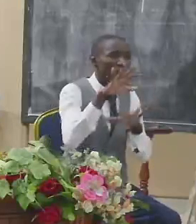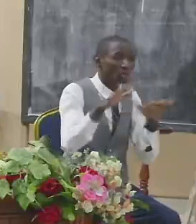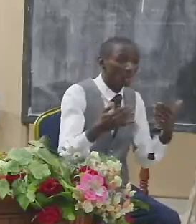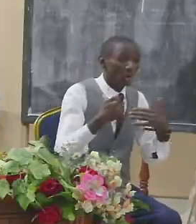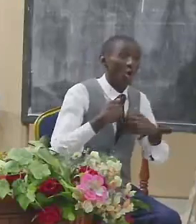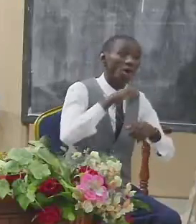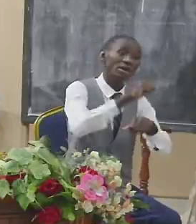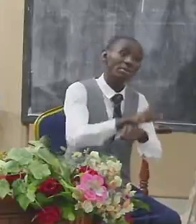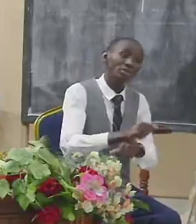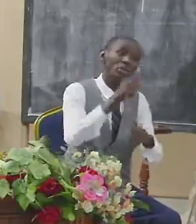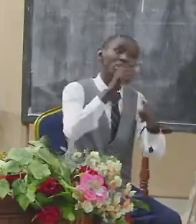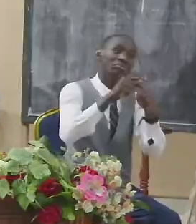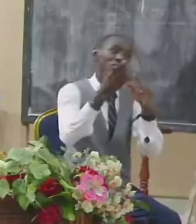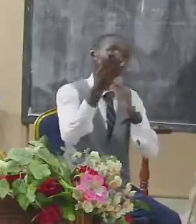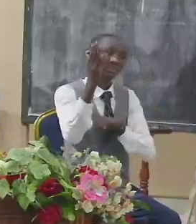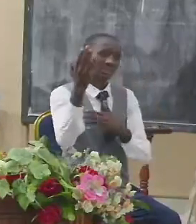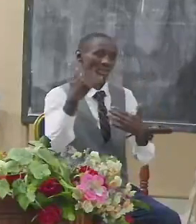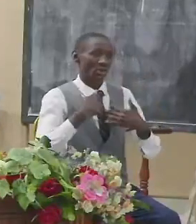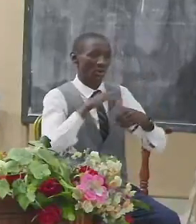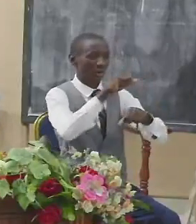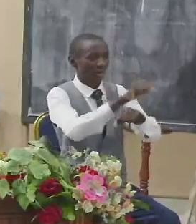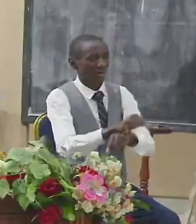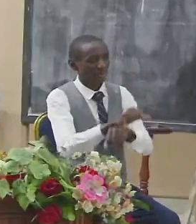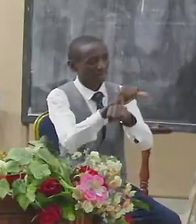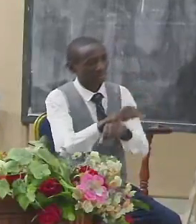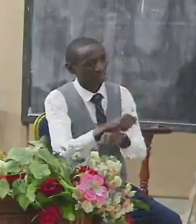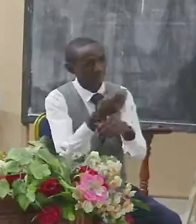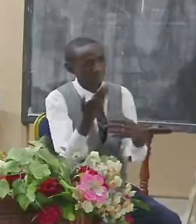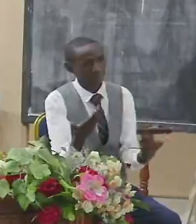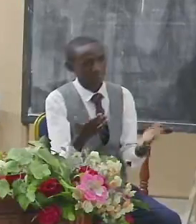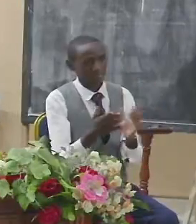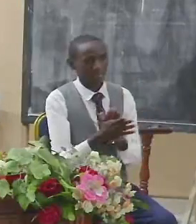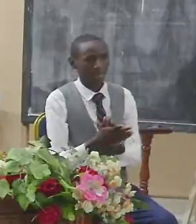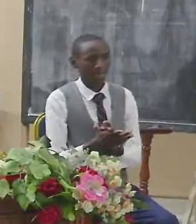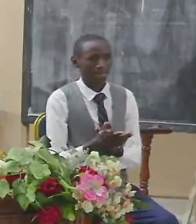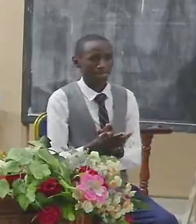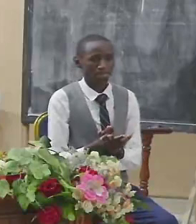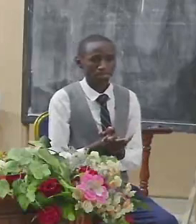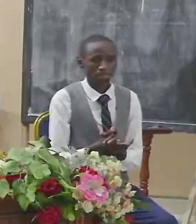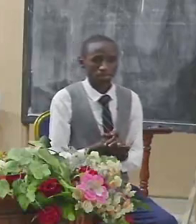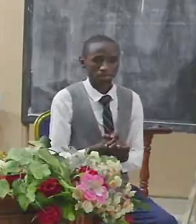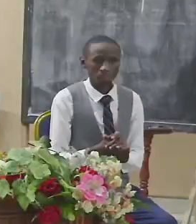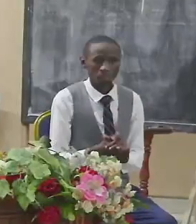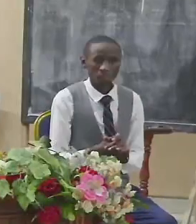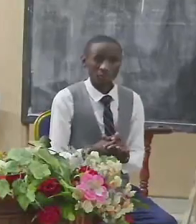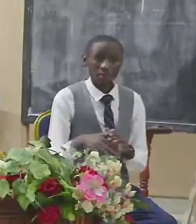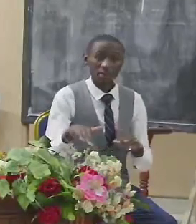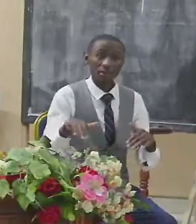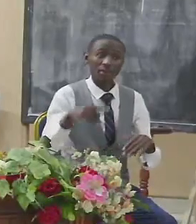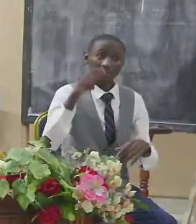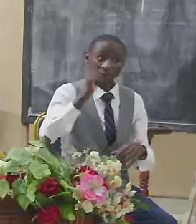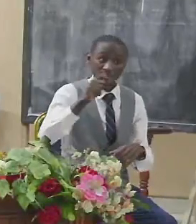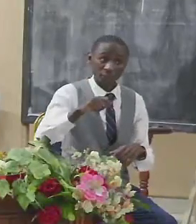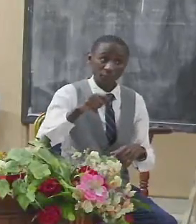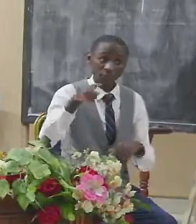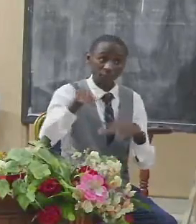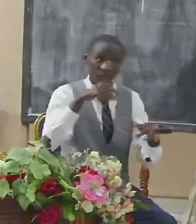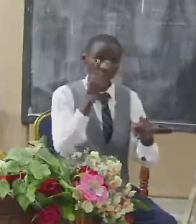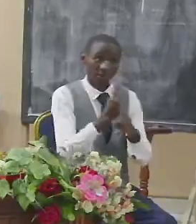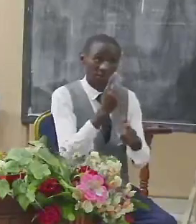hapo bamezoea. Bamezoea. faut faire très attention. Inafaa kufanya